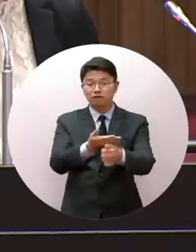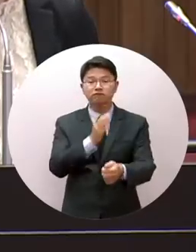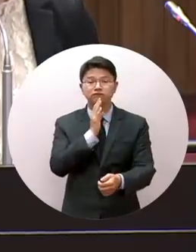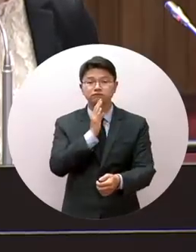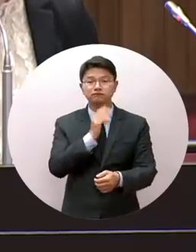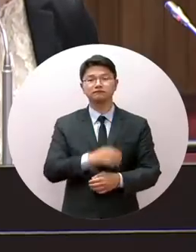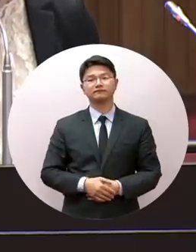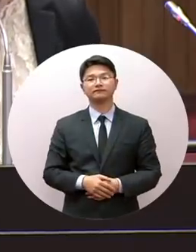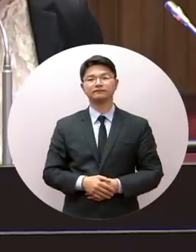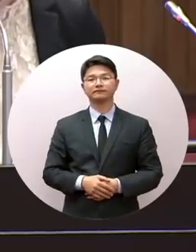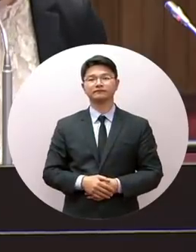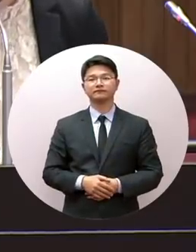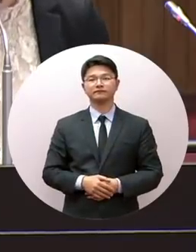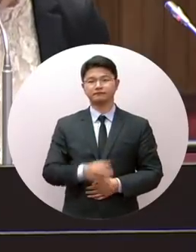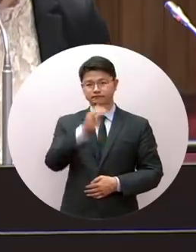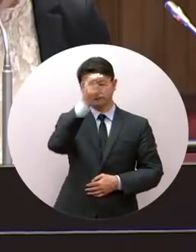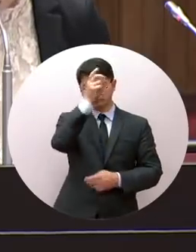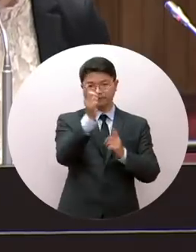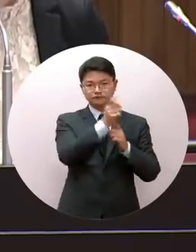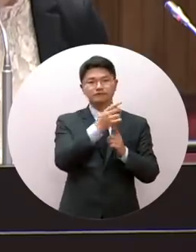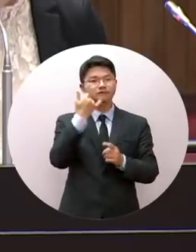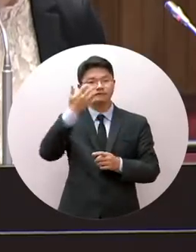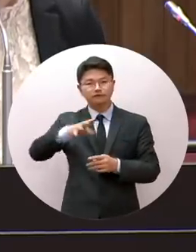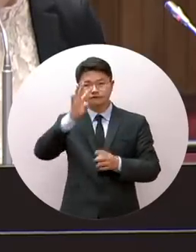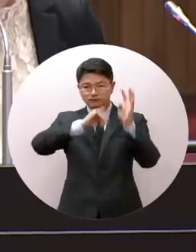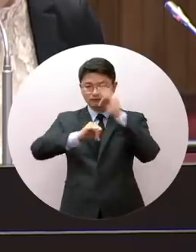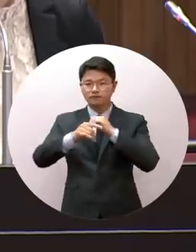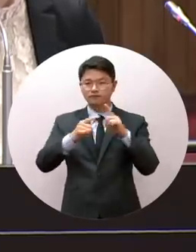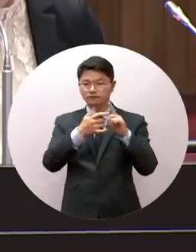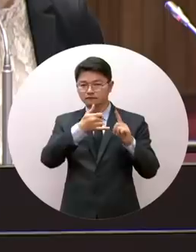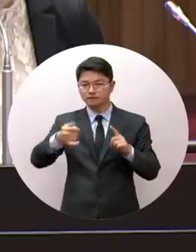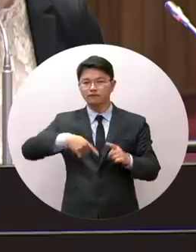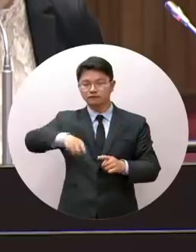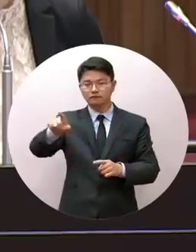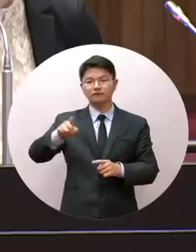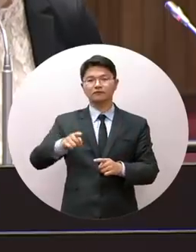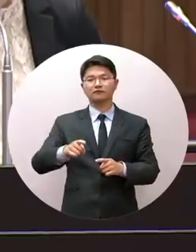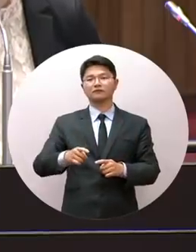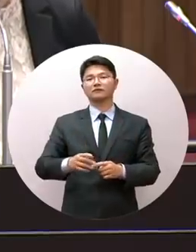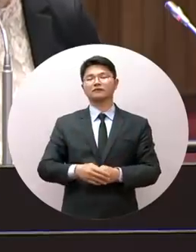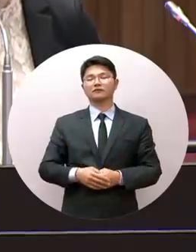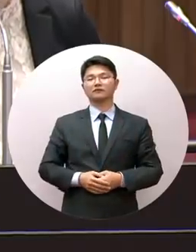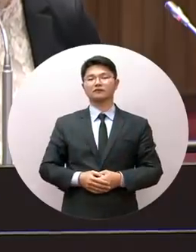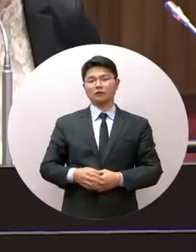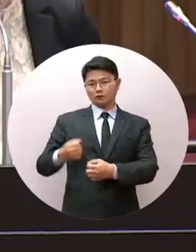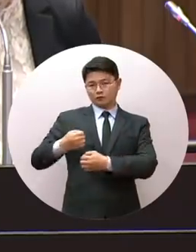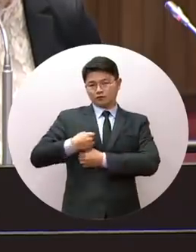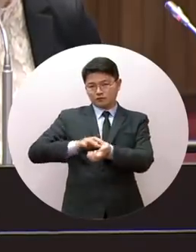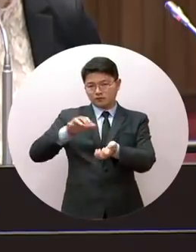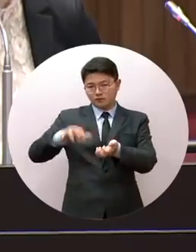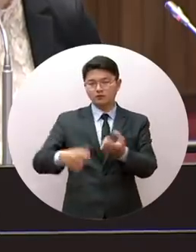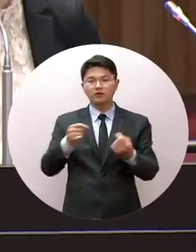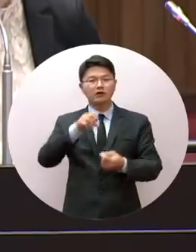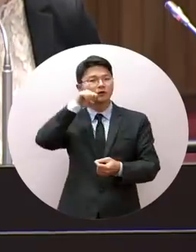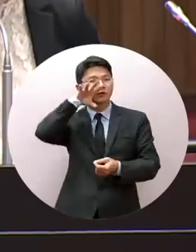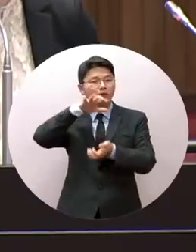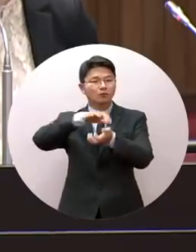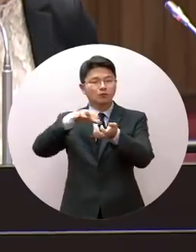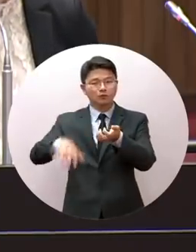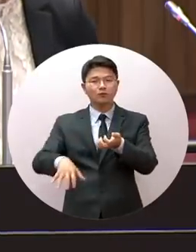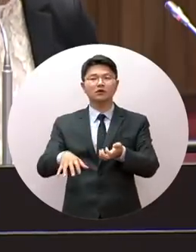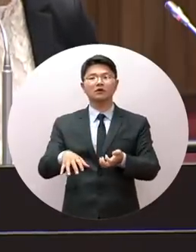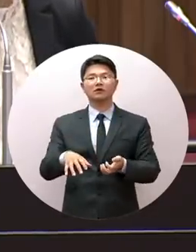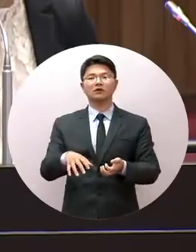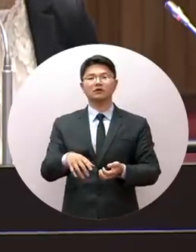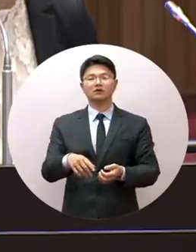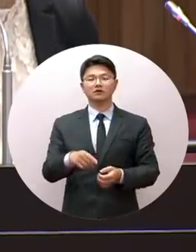那关于警消跟海巡人员到国防部军医的医院包括荣总的医院，未